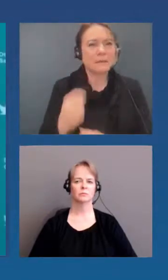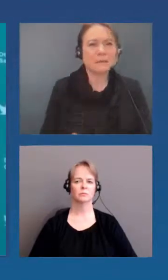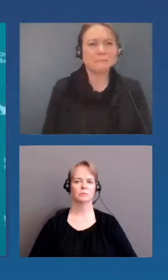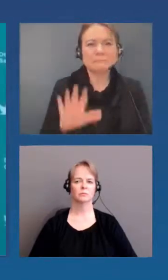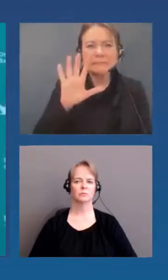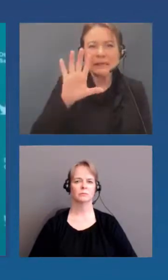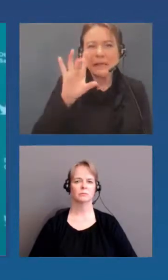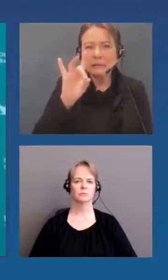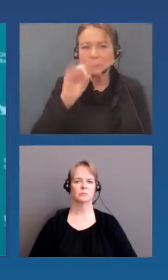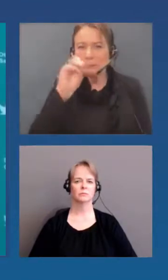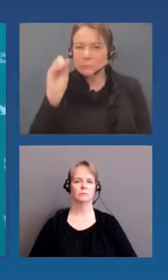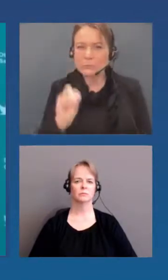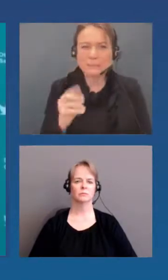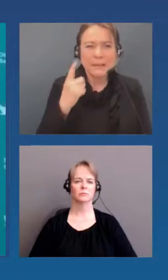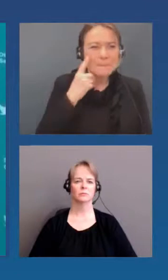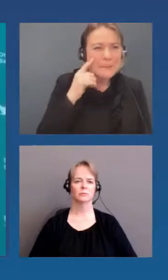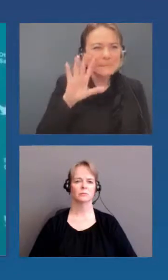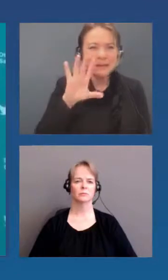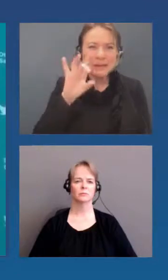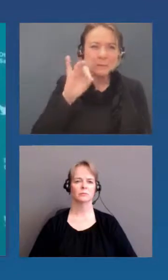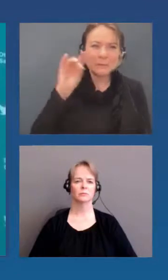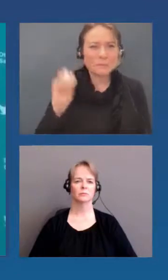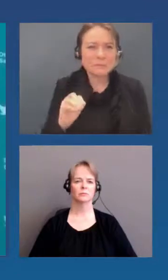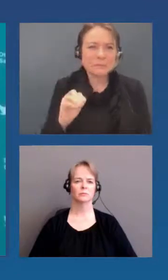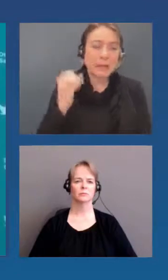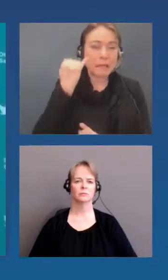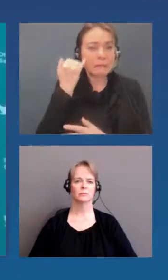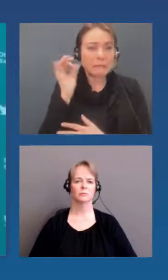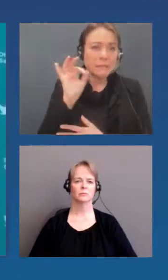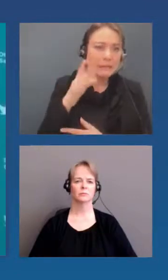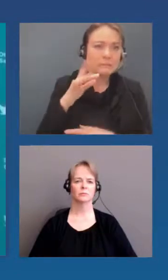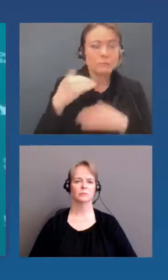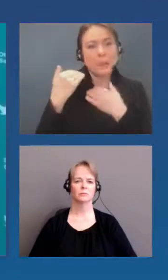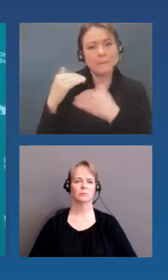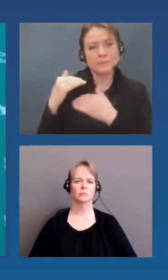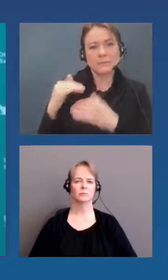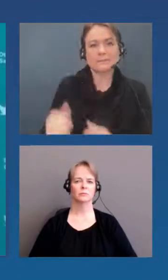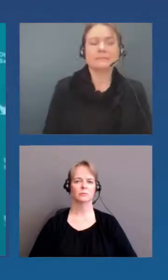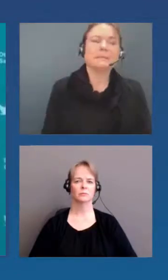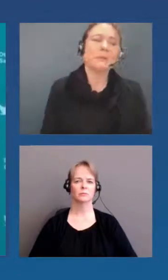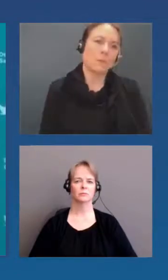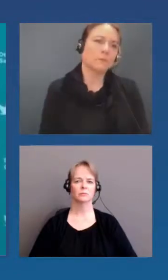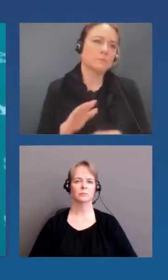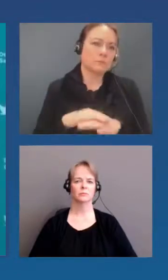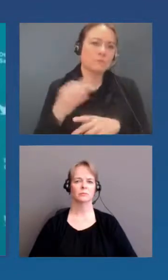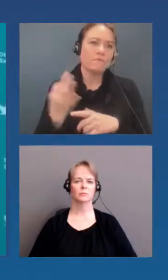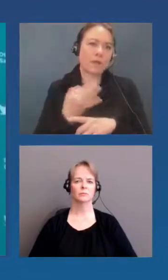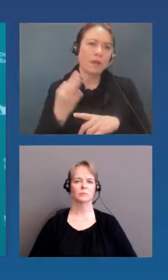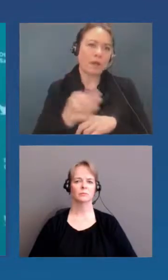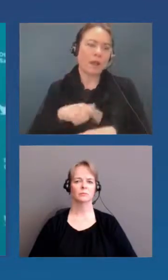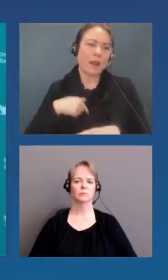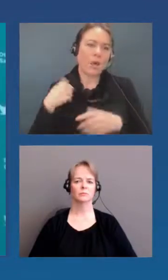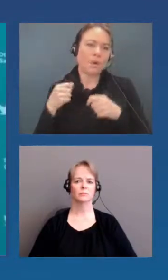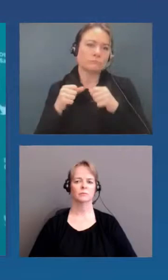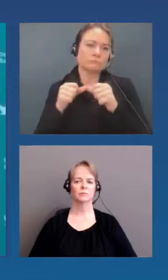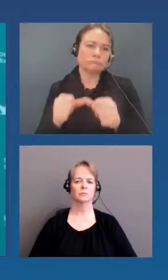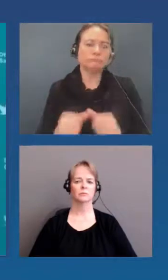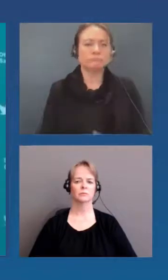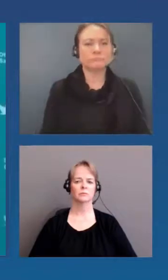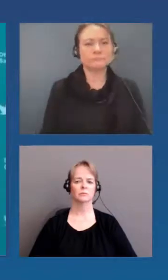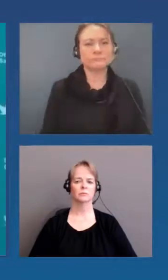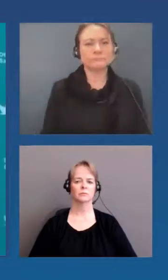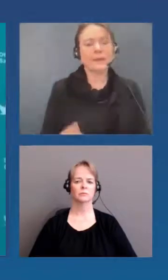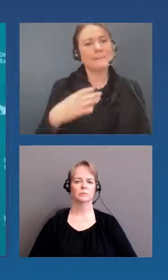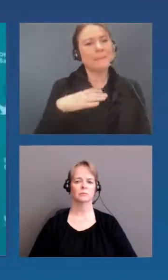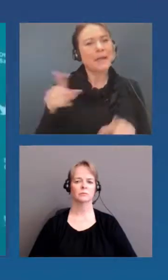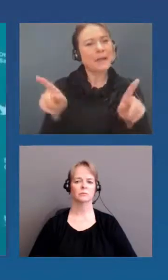58%. C'est presque l'idée de la protection dans les foyers de soins de longue durée. Mais